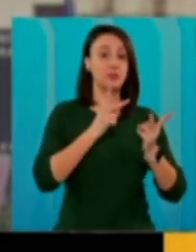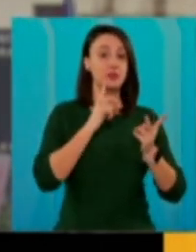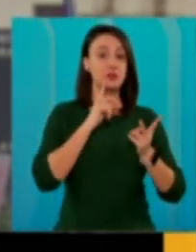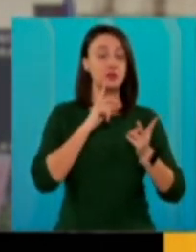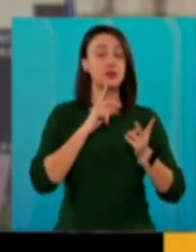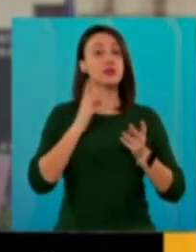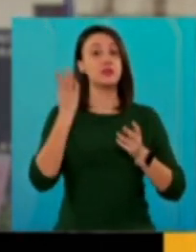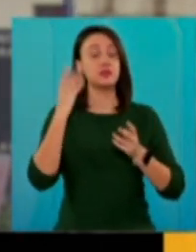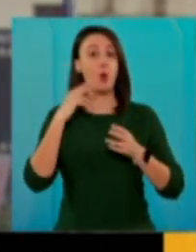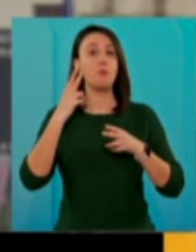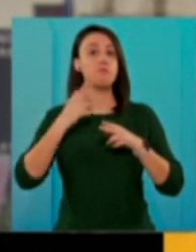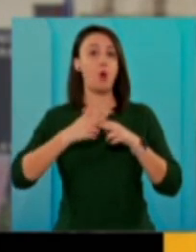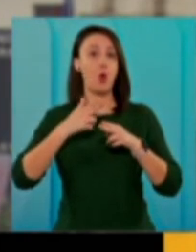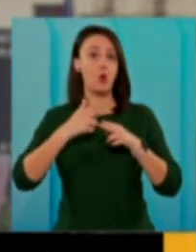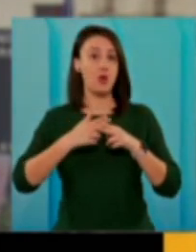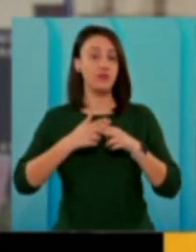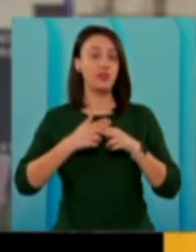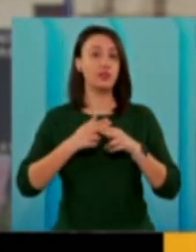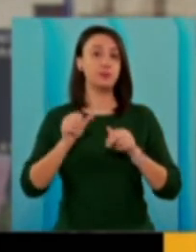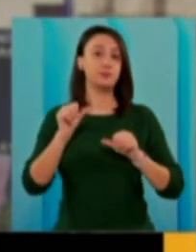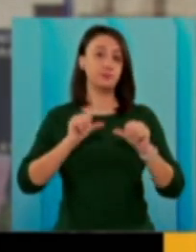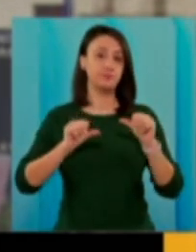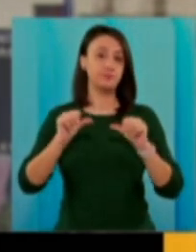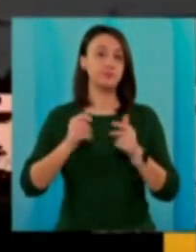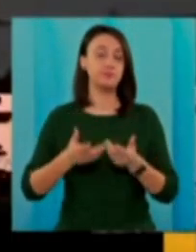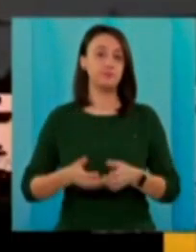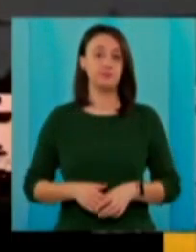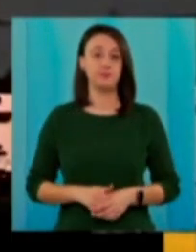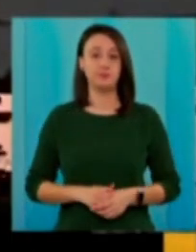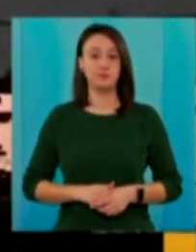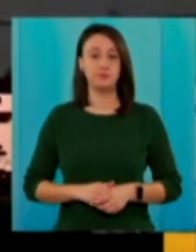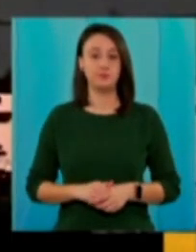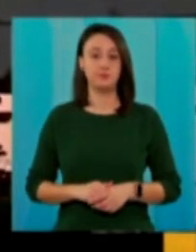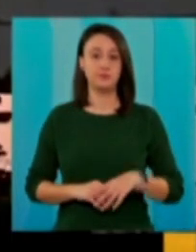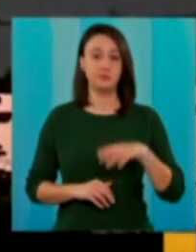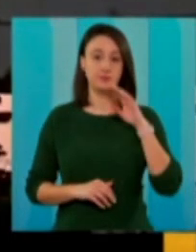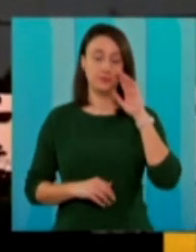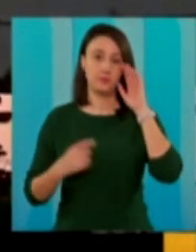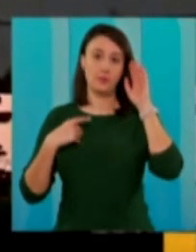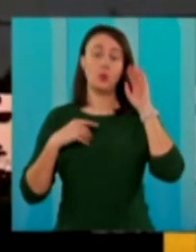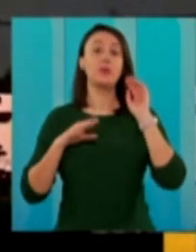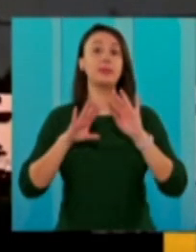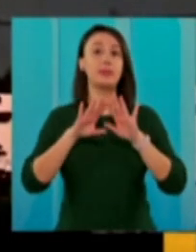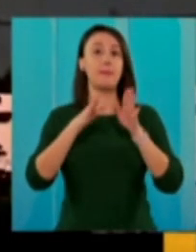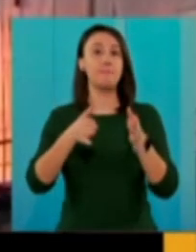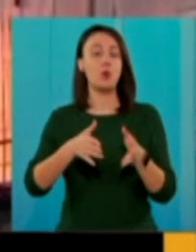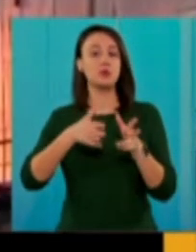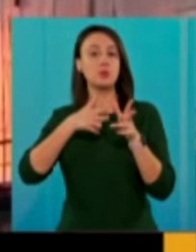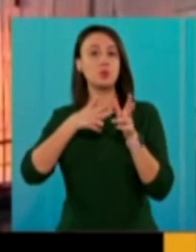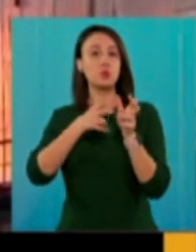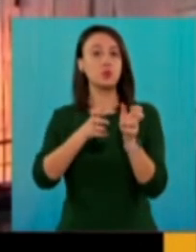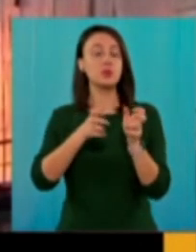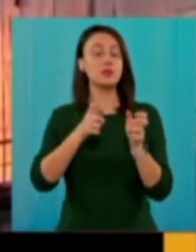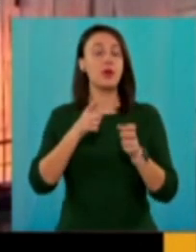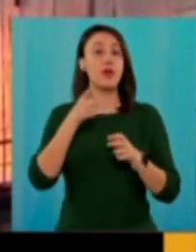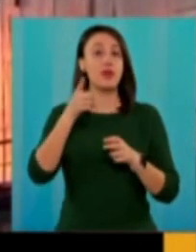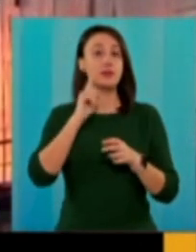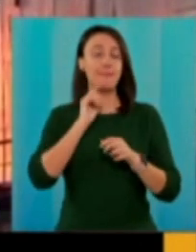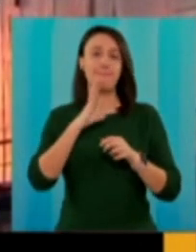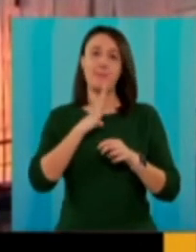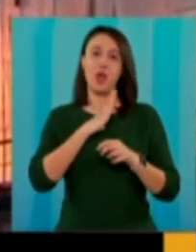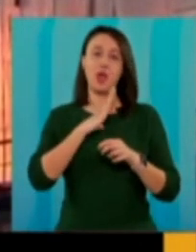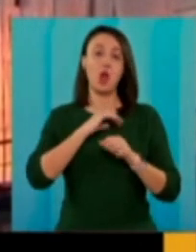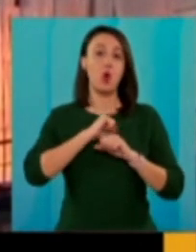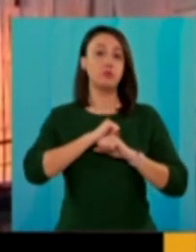HIV Star fi contaminat cu particule radioactive depozit de muniție de la cernobîl este în pericol de explozie